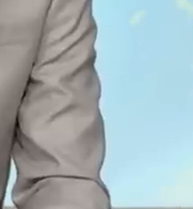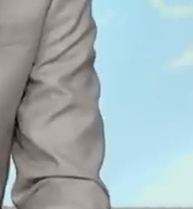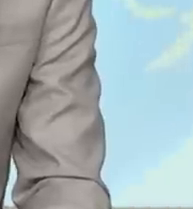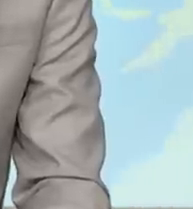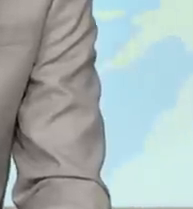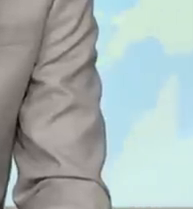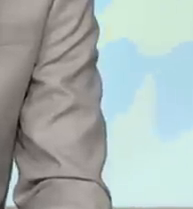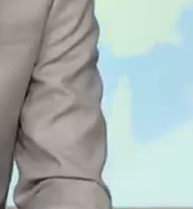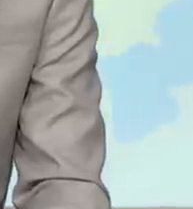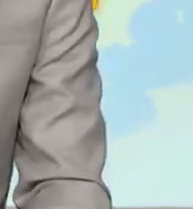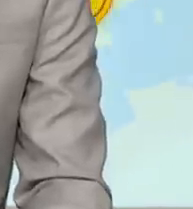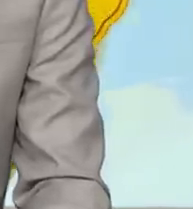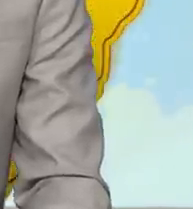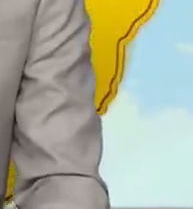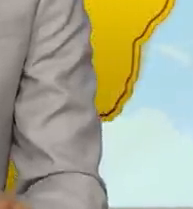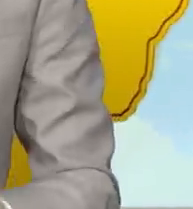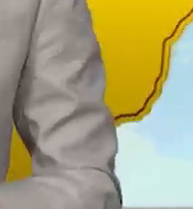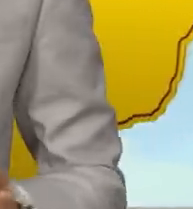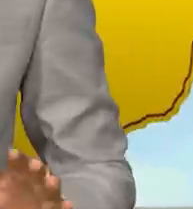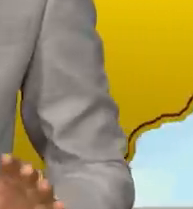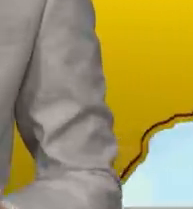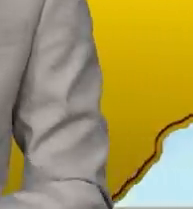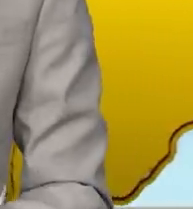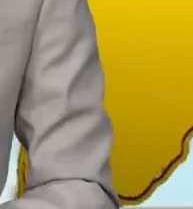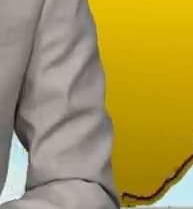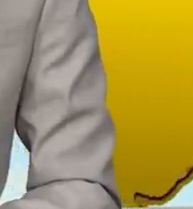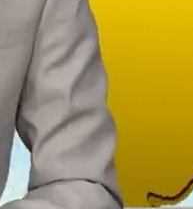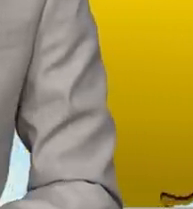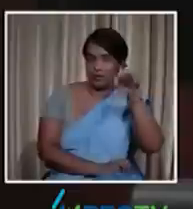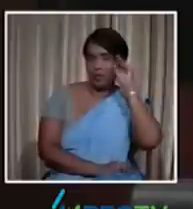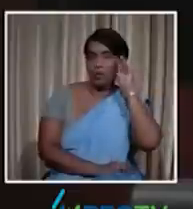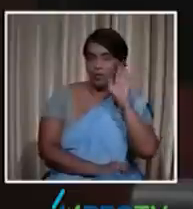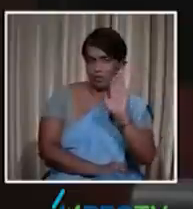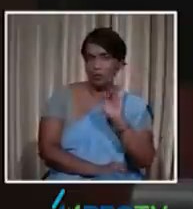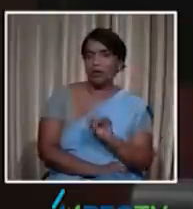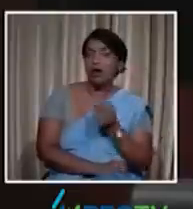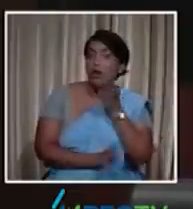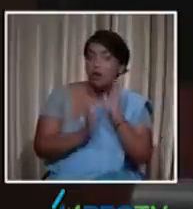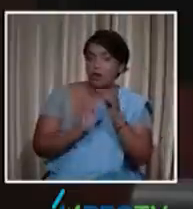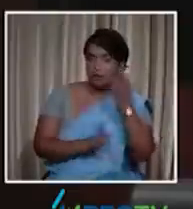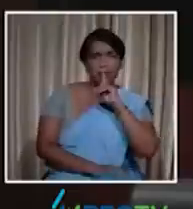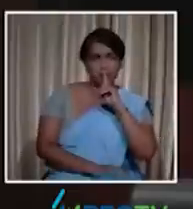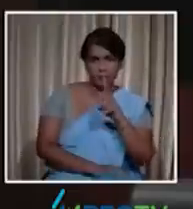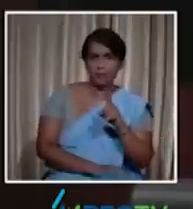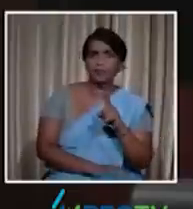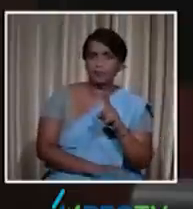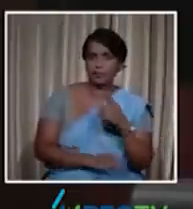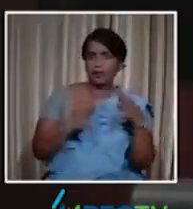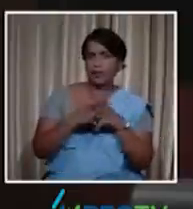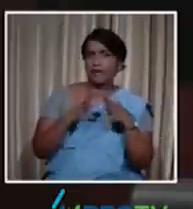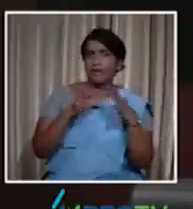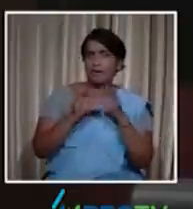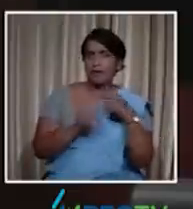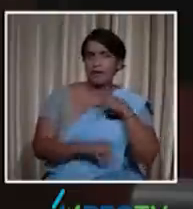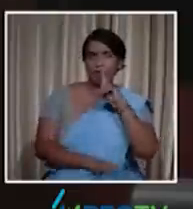ලංකාවේ වර්තමාන ආර්ථික තත්ත්වය පිළිබඳ දීර්ඝ පැහැදිලි කිරීමක් සිදු කළා. කවුද කියලා තිබුණා ඊයේ පෙරේද මම දැක්කා එක පෙබ්බඩවියක මම කිව්වයි